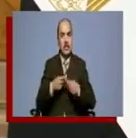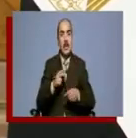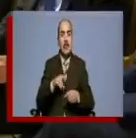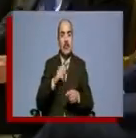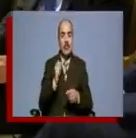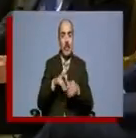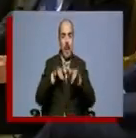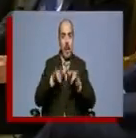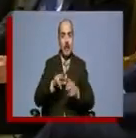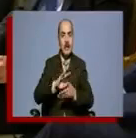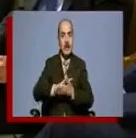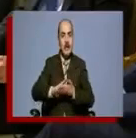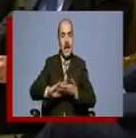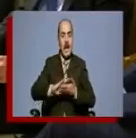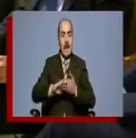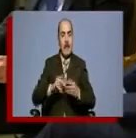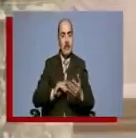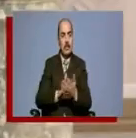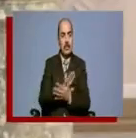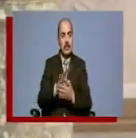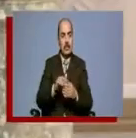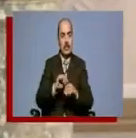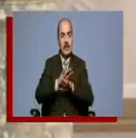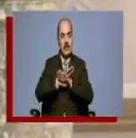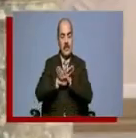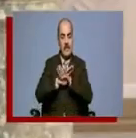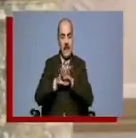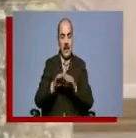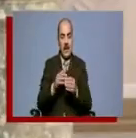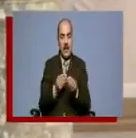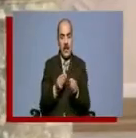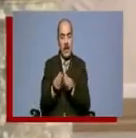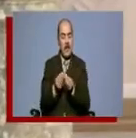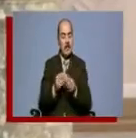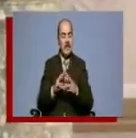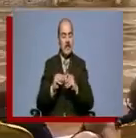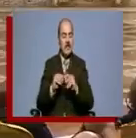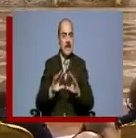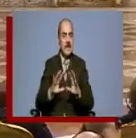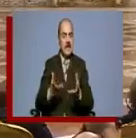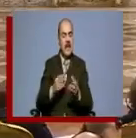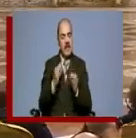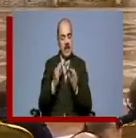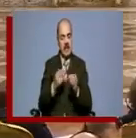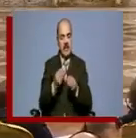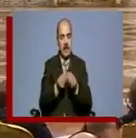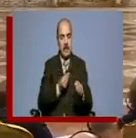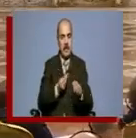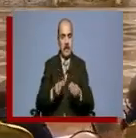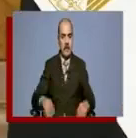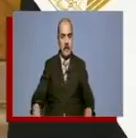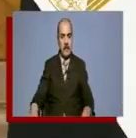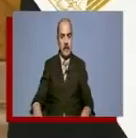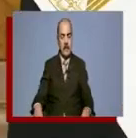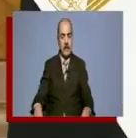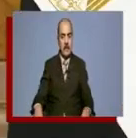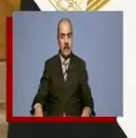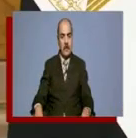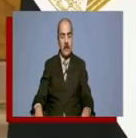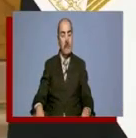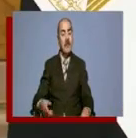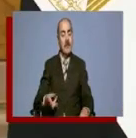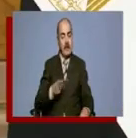نتاج لما يحدث في غزه الان هي العقيده الصهيونيه كده بالضبط بالضبط هو كده هي القوم بالضبط هو القوميه